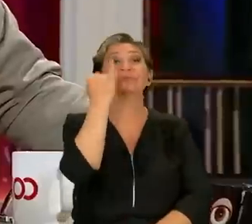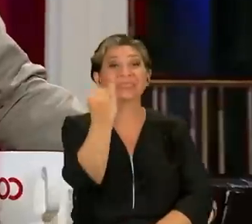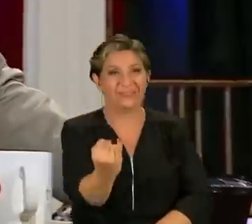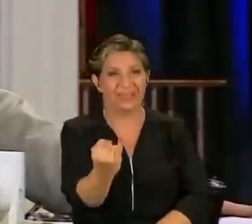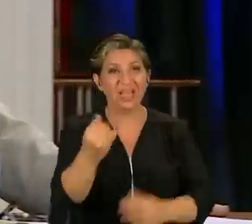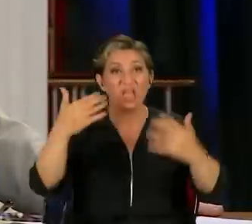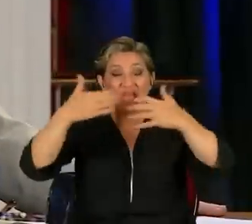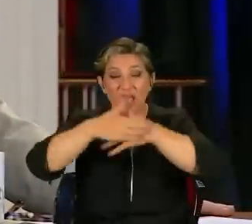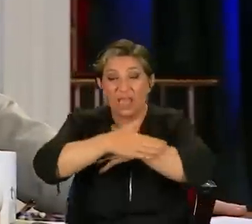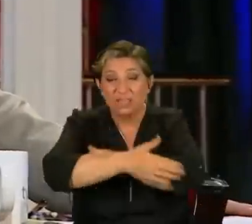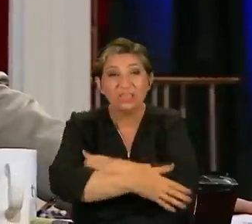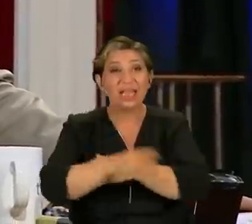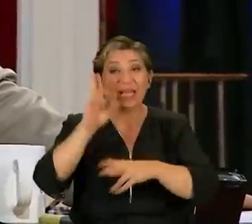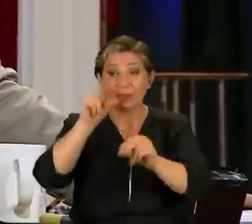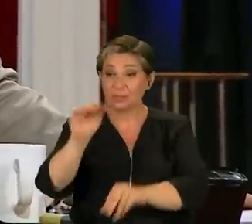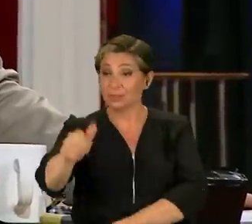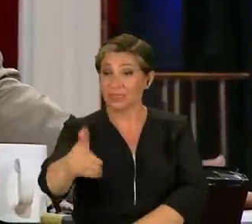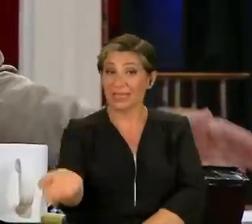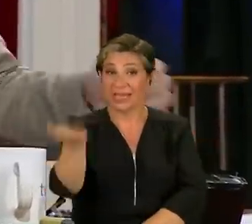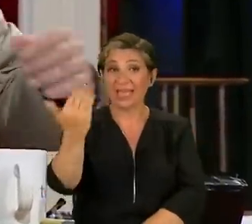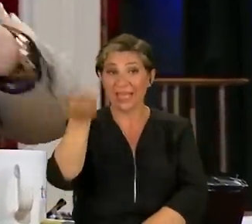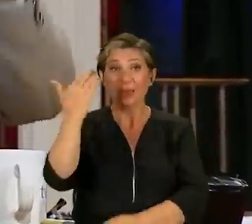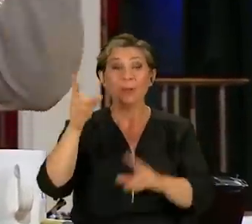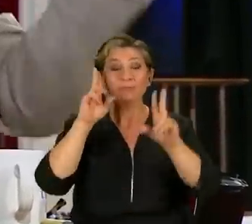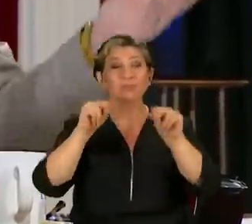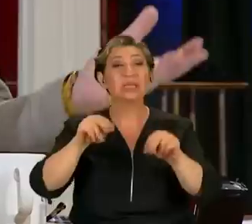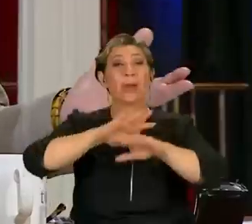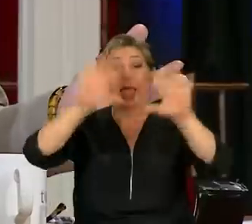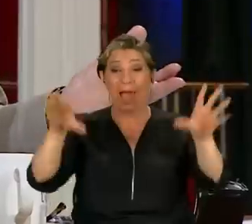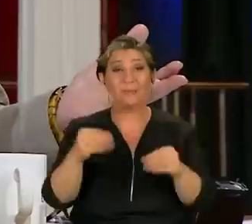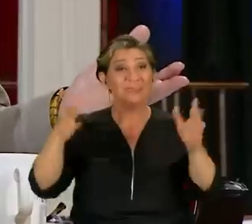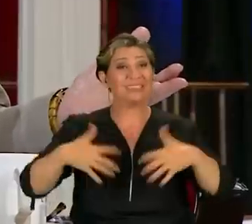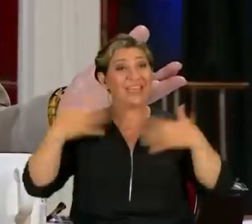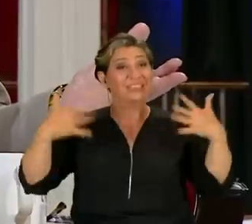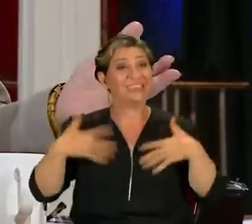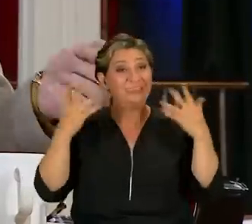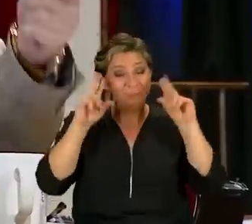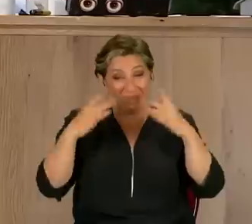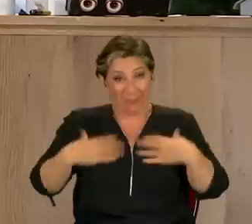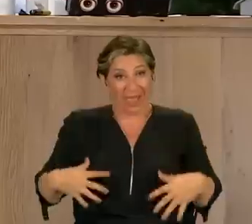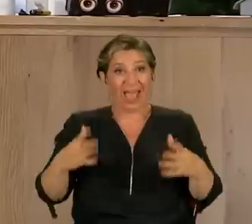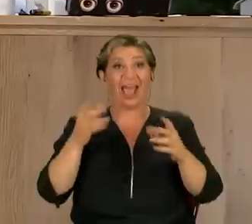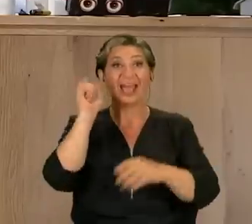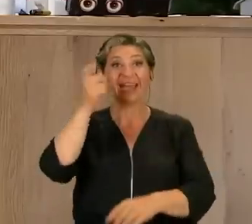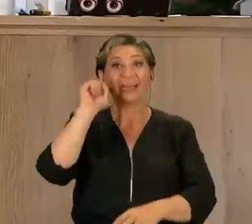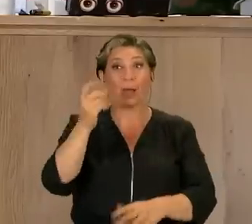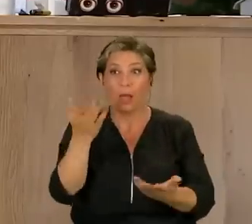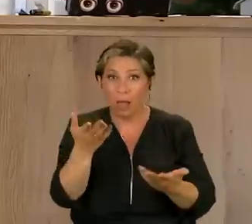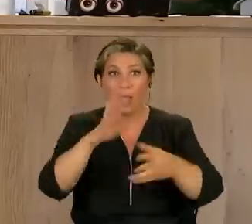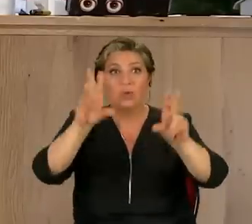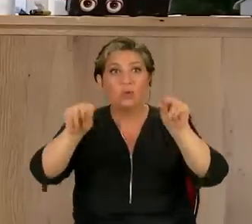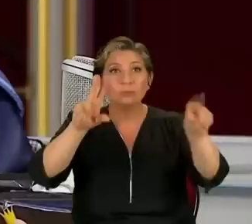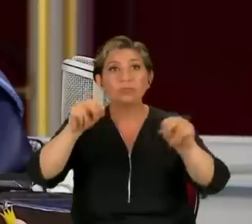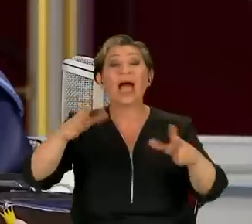gidersin, gece yarısı adamı yatağından kaldırırsın, pijamayla gelir, bütün ailede bir sevinç. Evet. Evet, kapıyı çalarsın, meğer